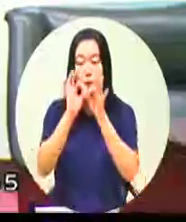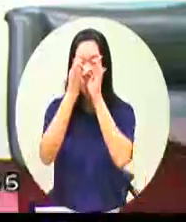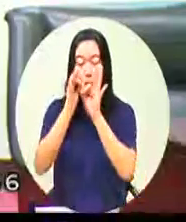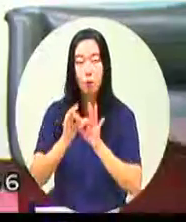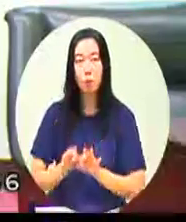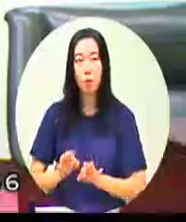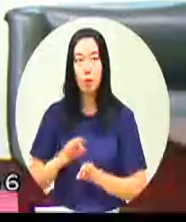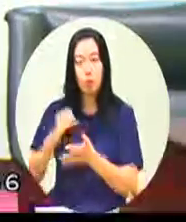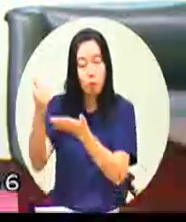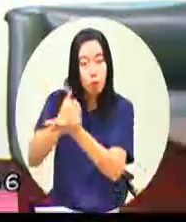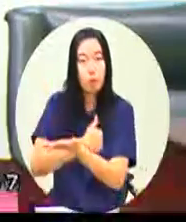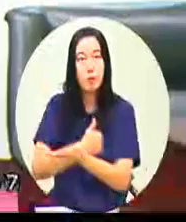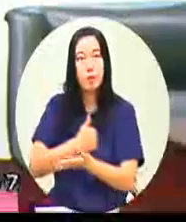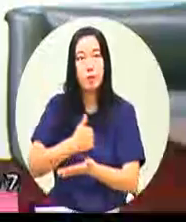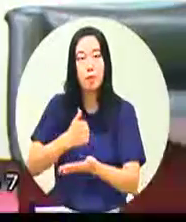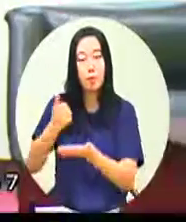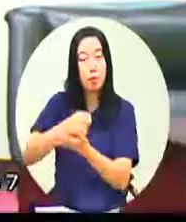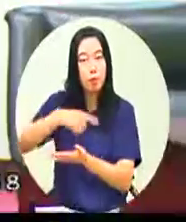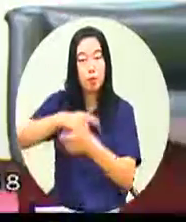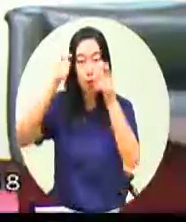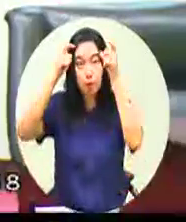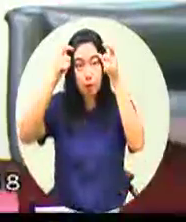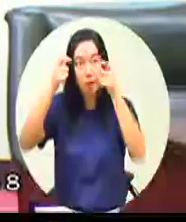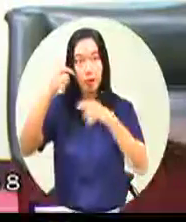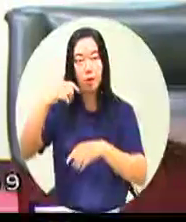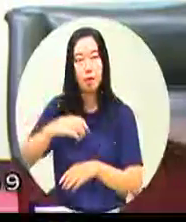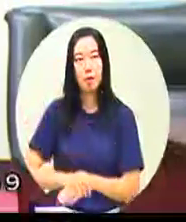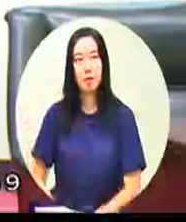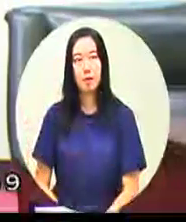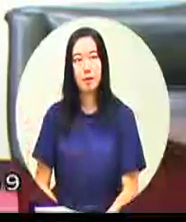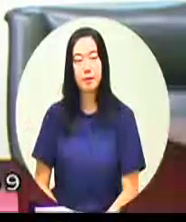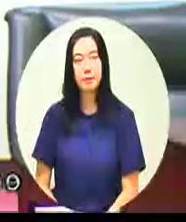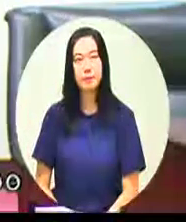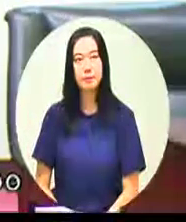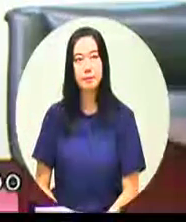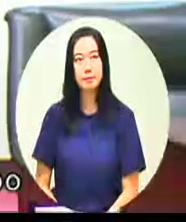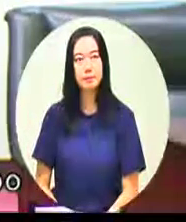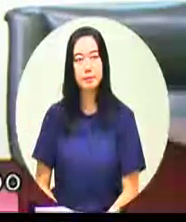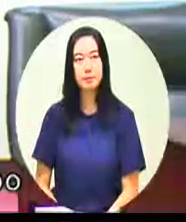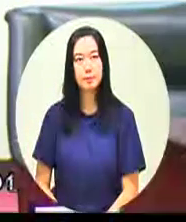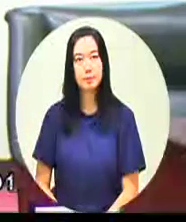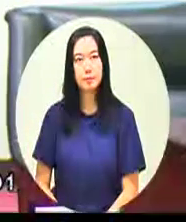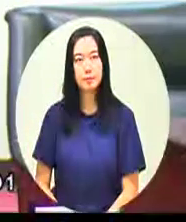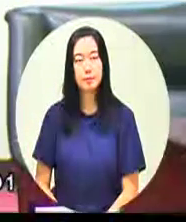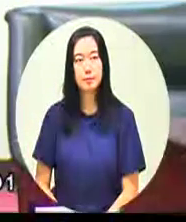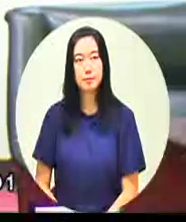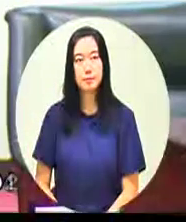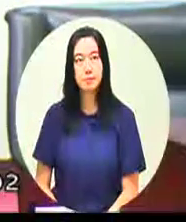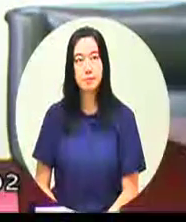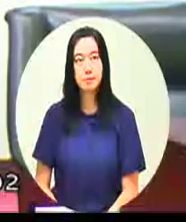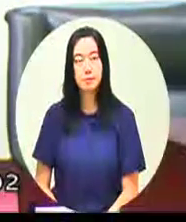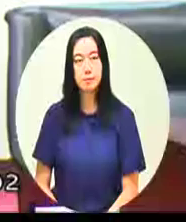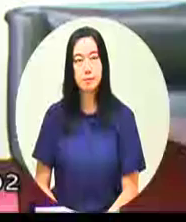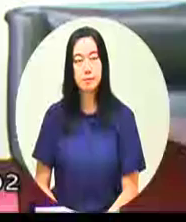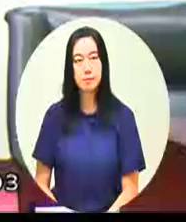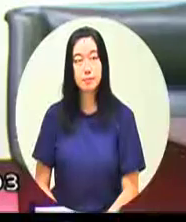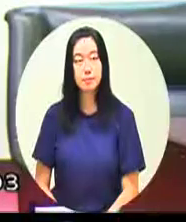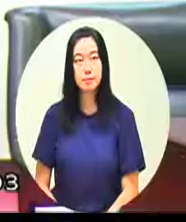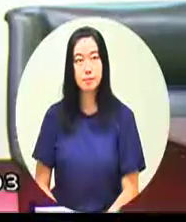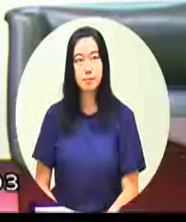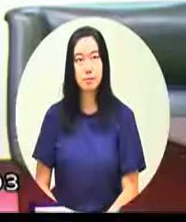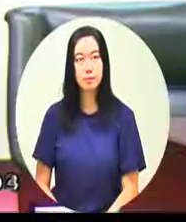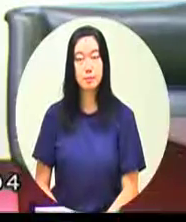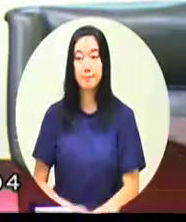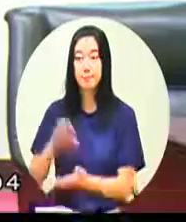来到咱个高雄，吼咱个高雄进口，在检验这个，那检验那